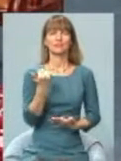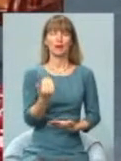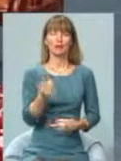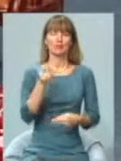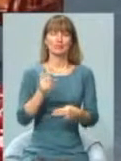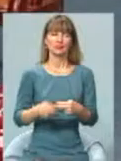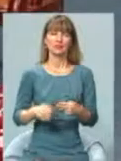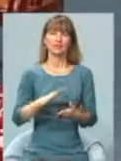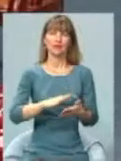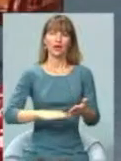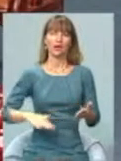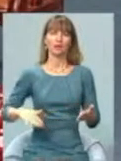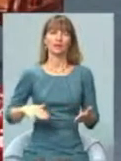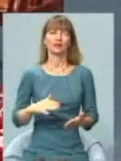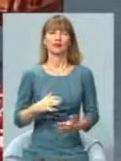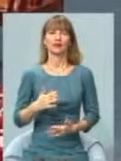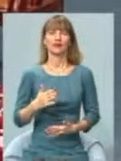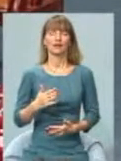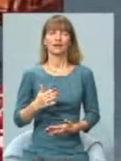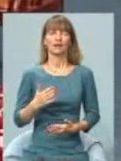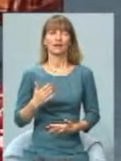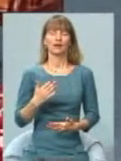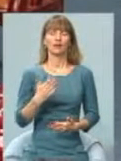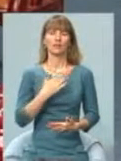закінчувати. Далі, у якості нашої любові до